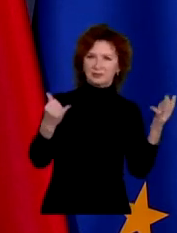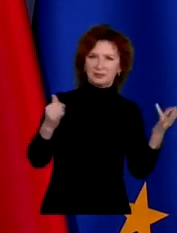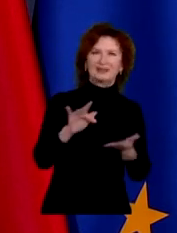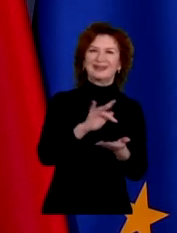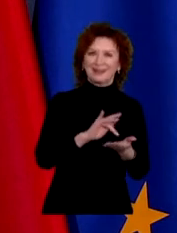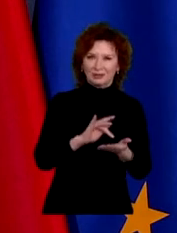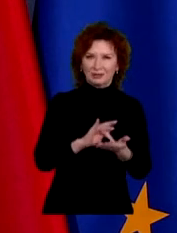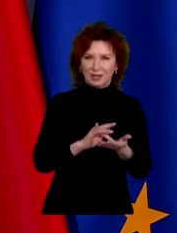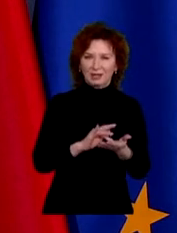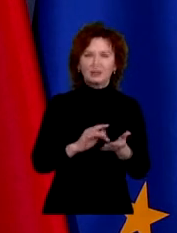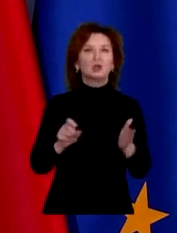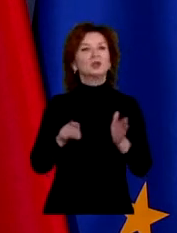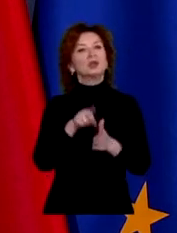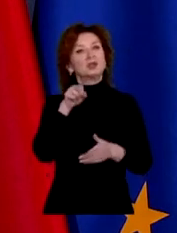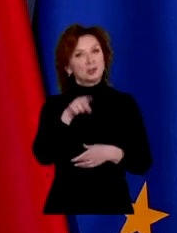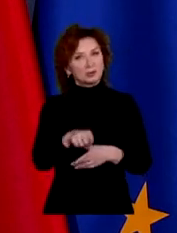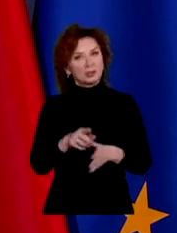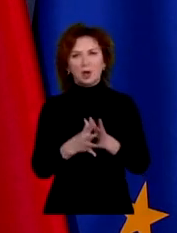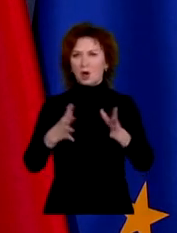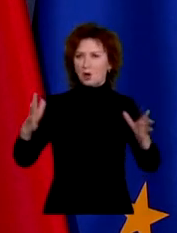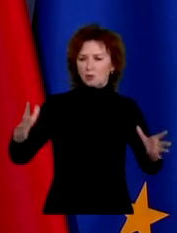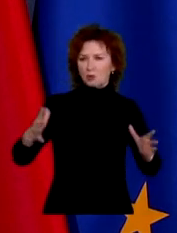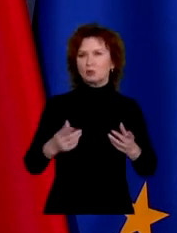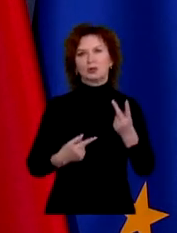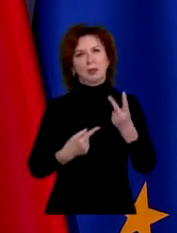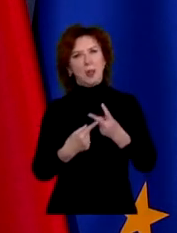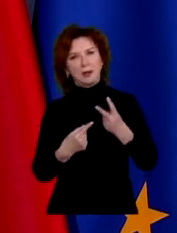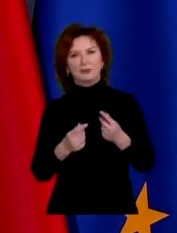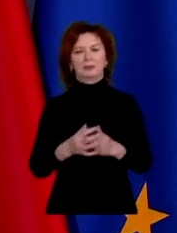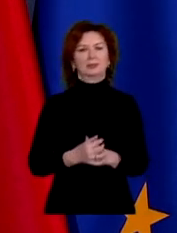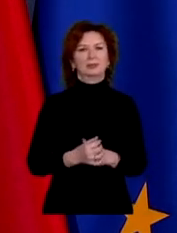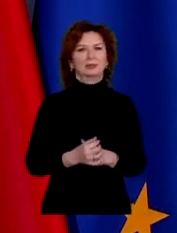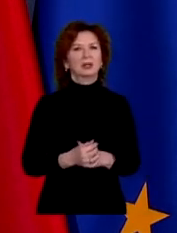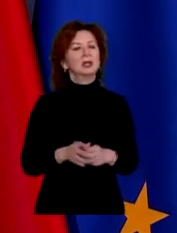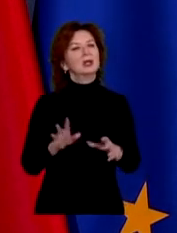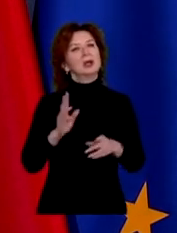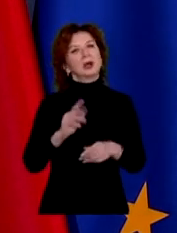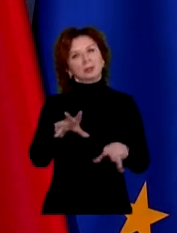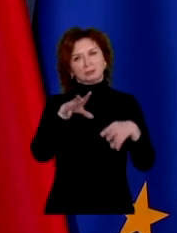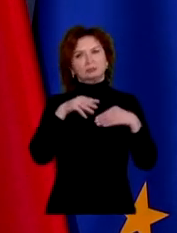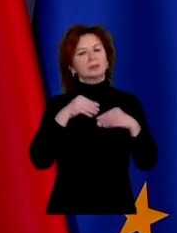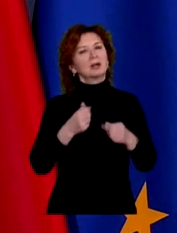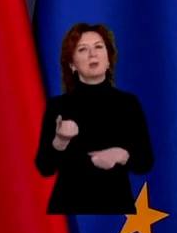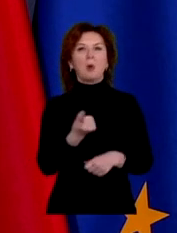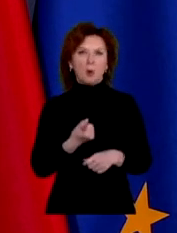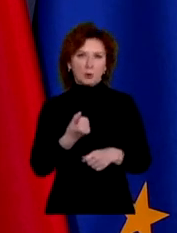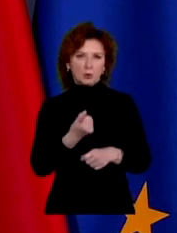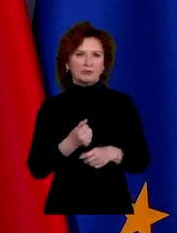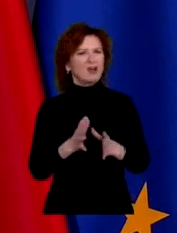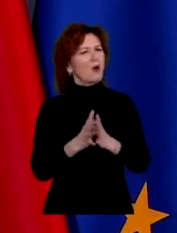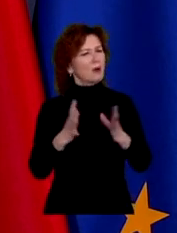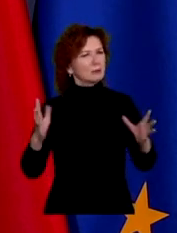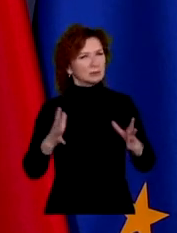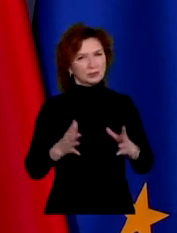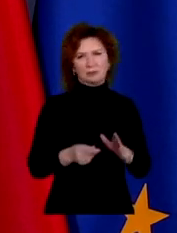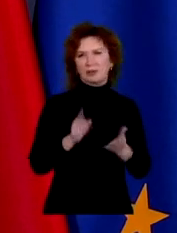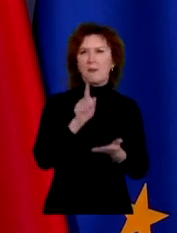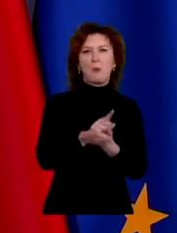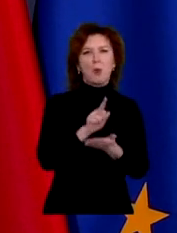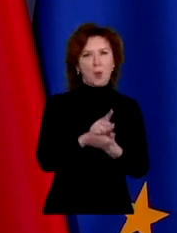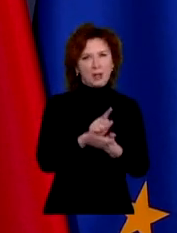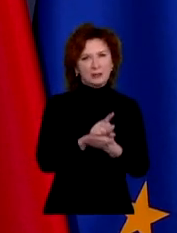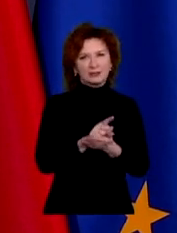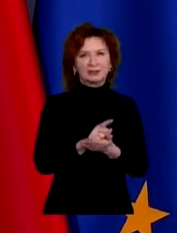które w sposób nieuzasadniony stosują optymalizację podatkową, do również gigantów cyfrowych, które często płacą